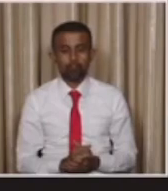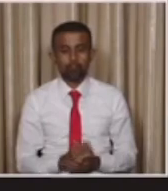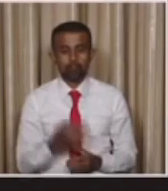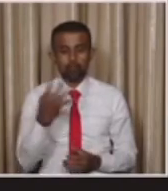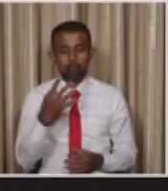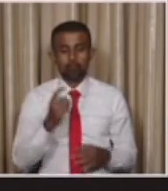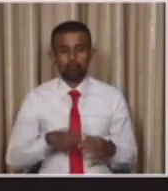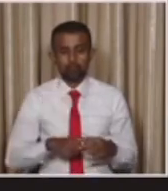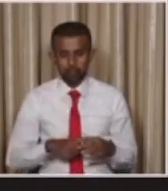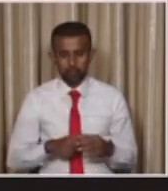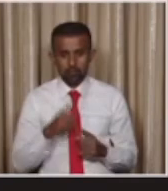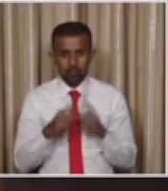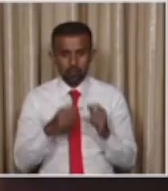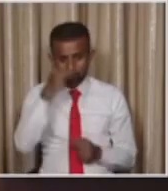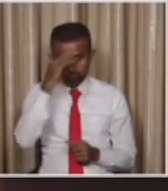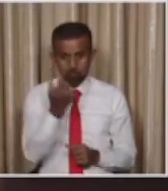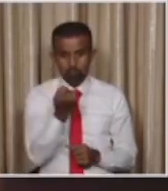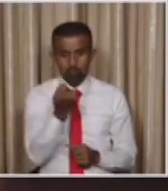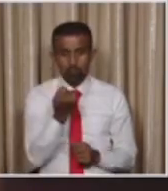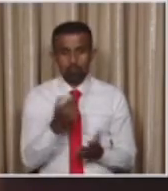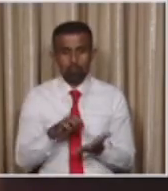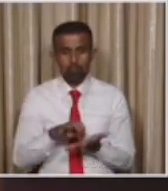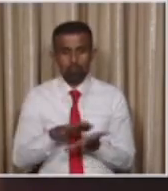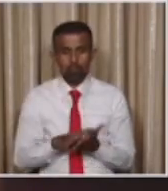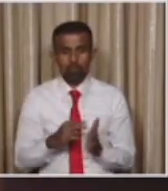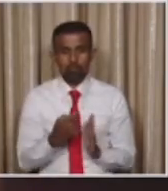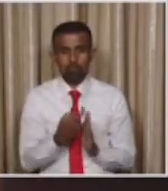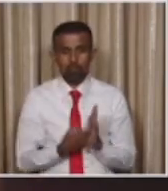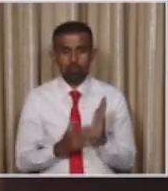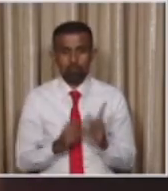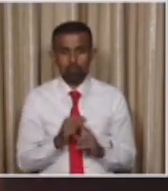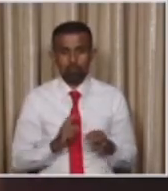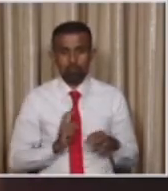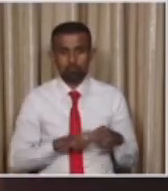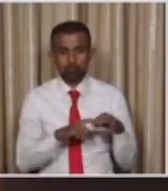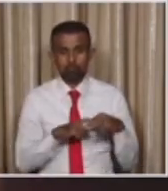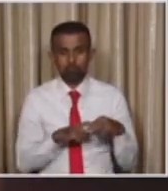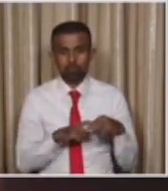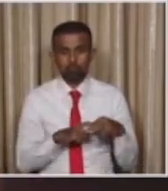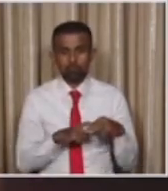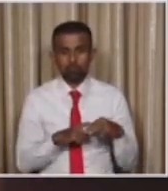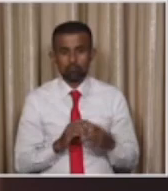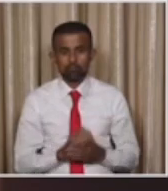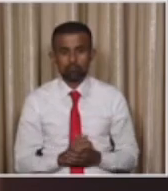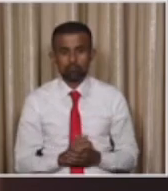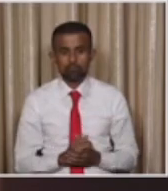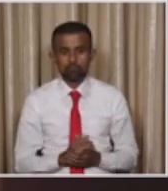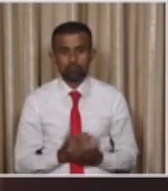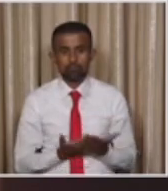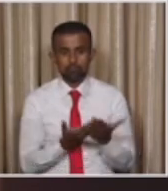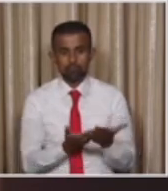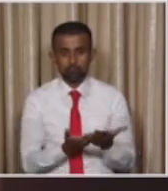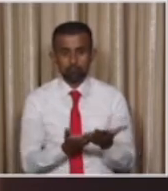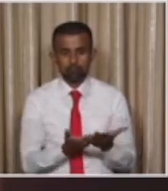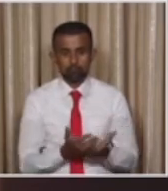හතරවන ප්‍රශ්නේ, ගරු කථානායකතුමනි, මුදල් ආර්ථික ස්ථායීකරණ සහ ජාතික ප්‍රතිපත්ති අමාත්‍යතුමාගෙන් මම ප්‍රශ්නය අහනවා. ගරු කථානායකතුමනි, සභාගත කරන